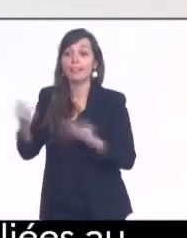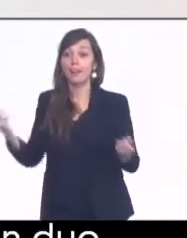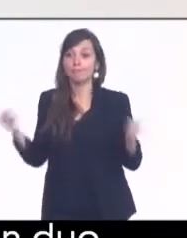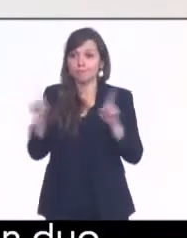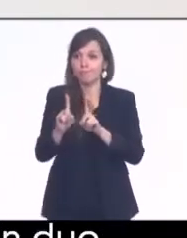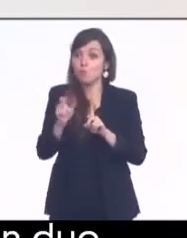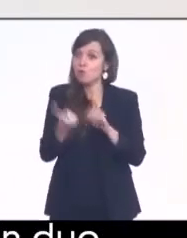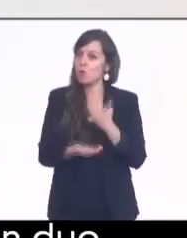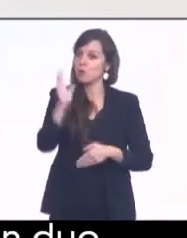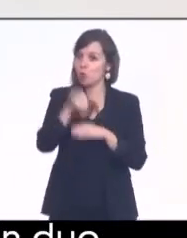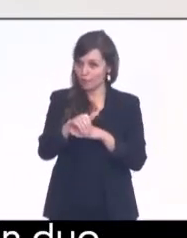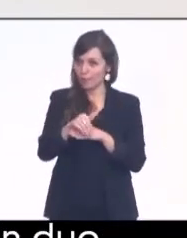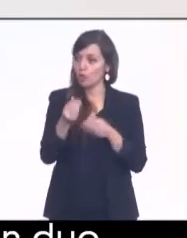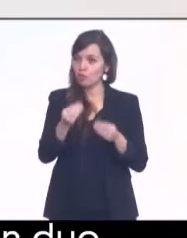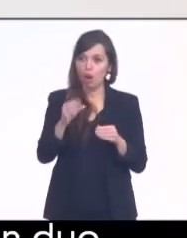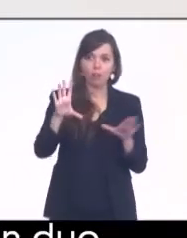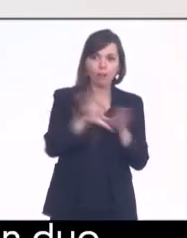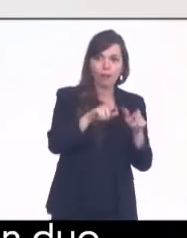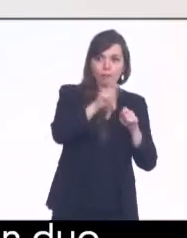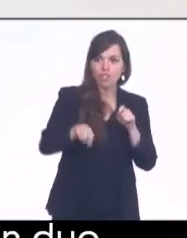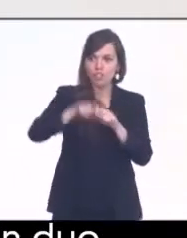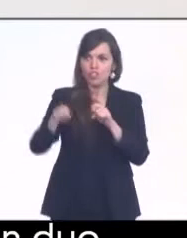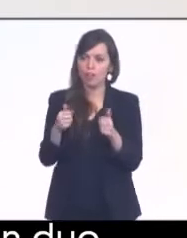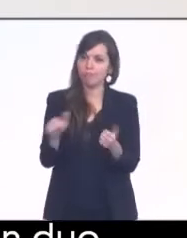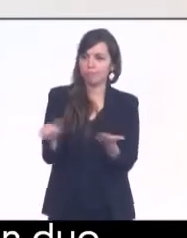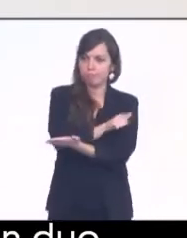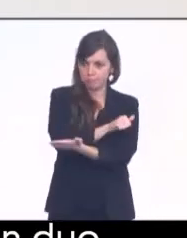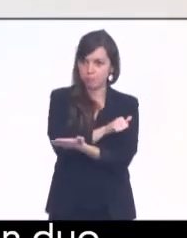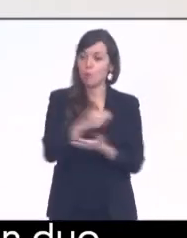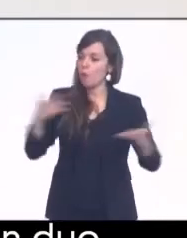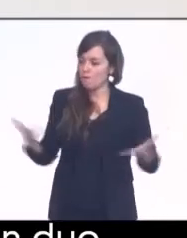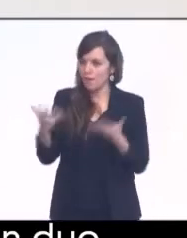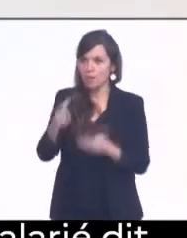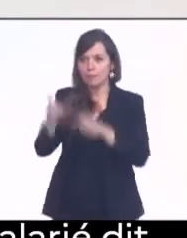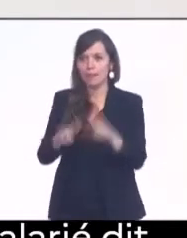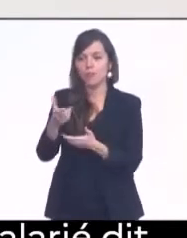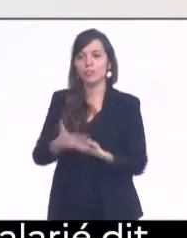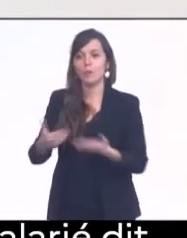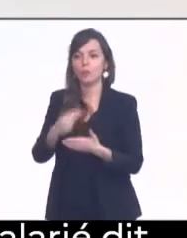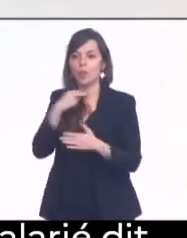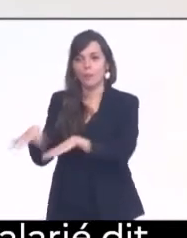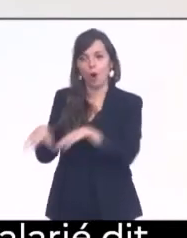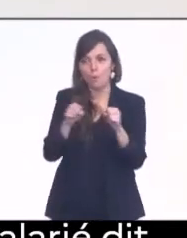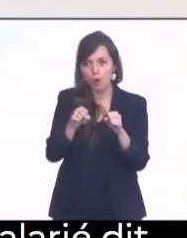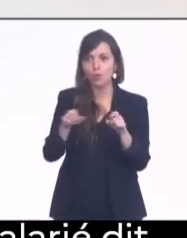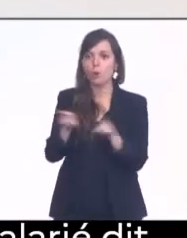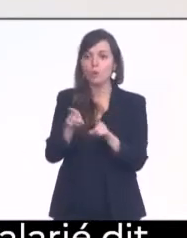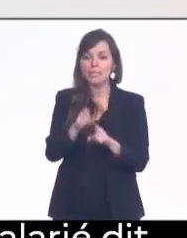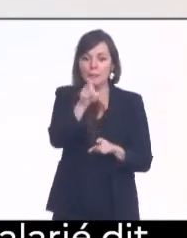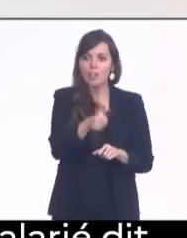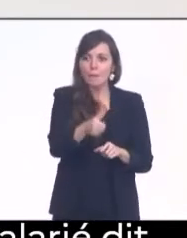journée vise à faire tomber les préjugés, favoriser l'emploi des personnes handicapées, favoriser aussi leur carrière, lever l'autocensure des personnes